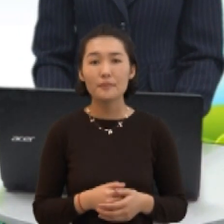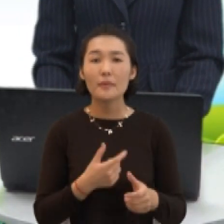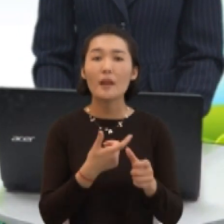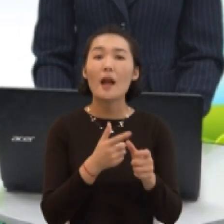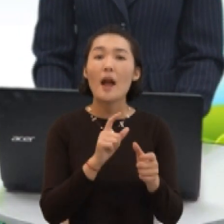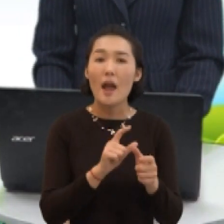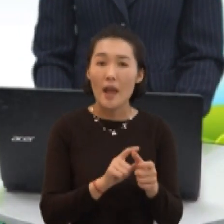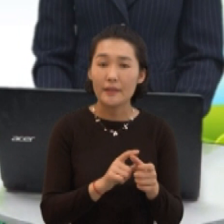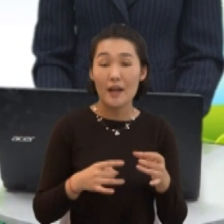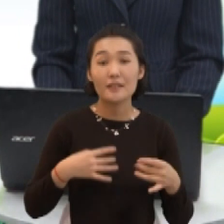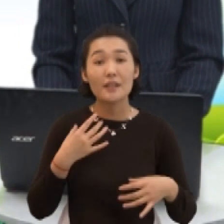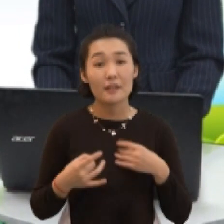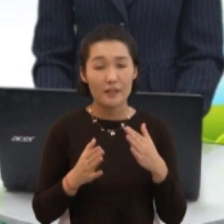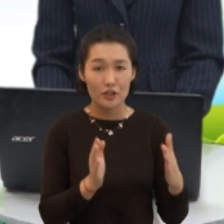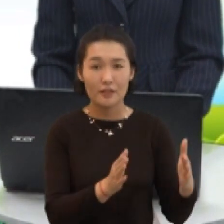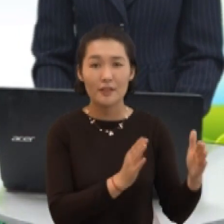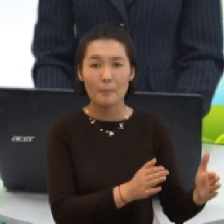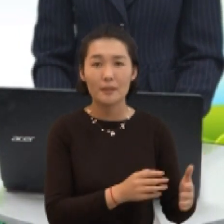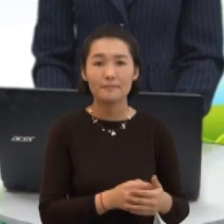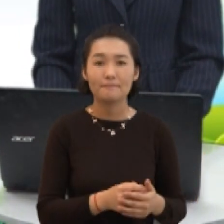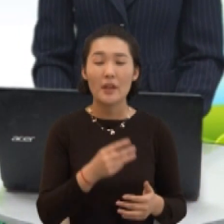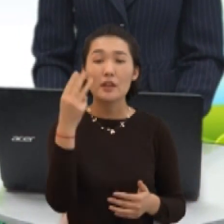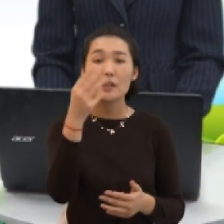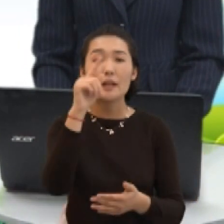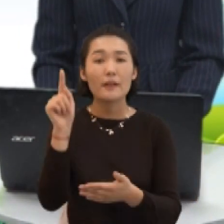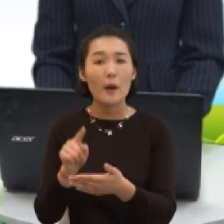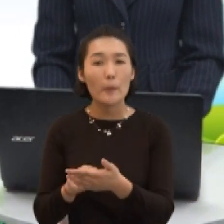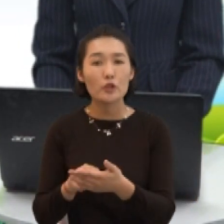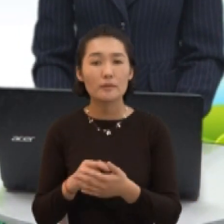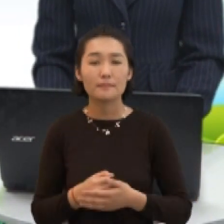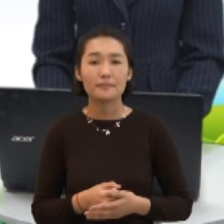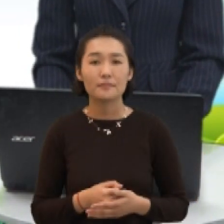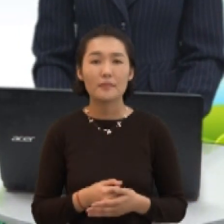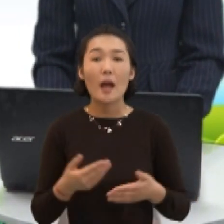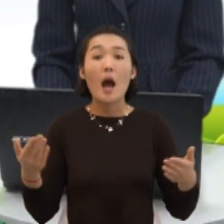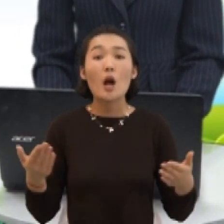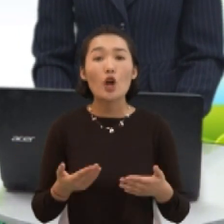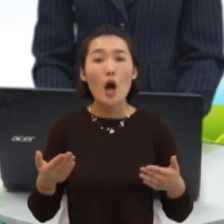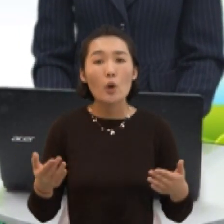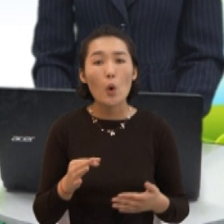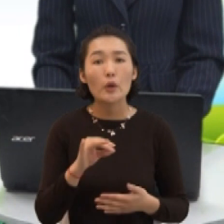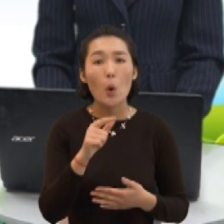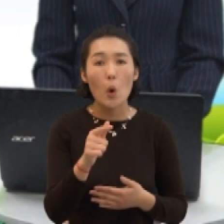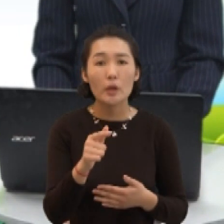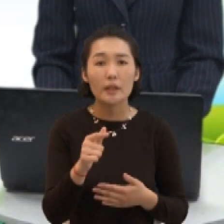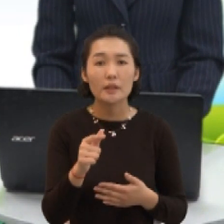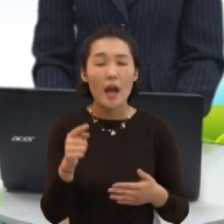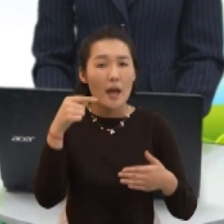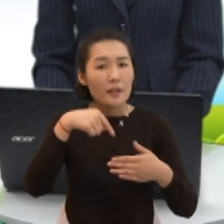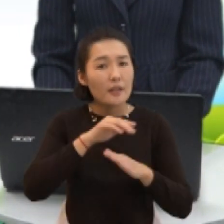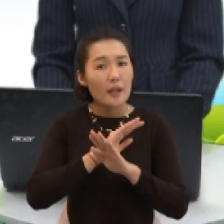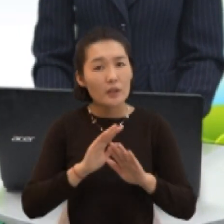Это нервная система. Третий вопрос. Какой орган не относится к